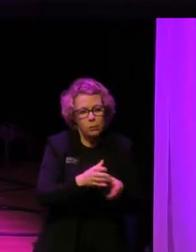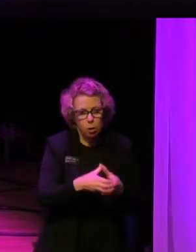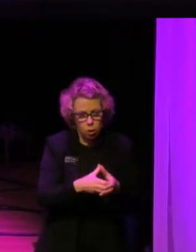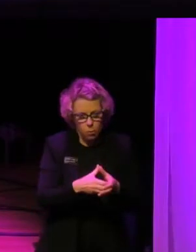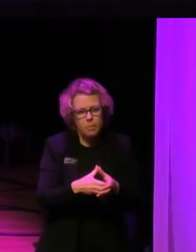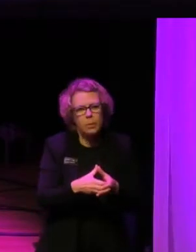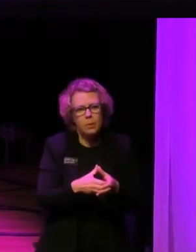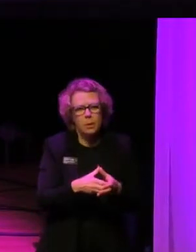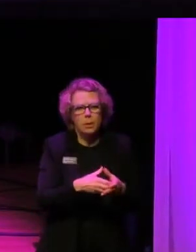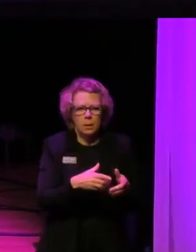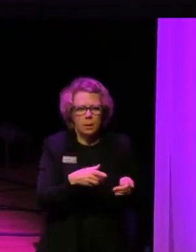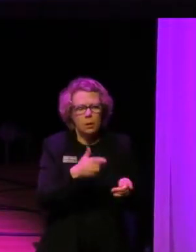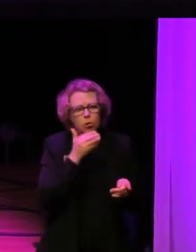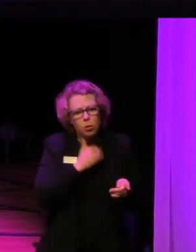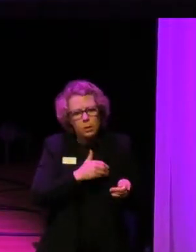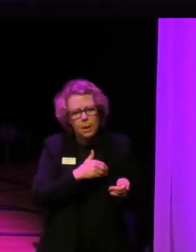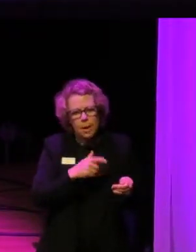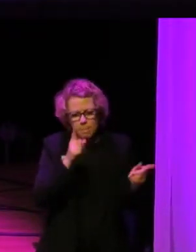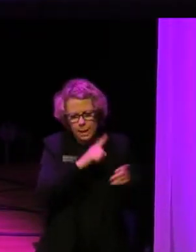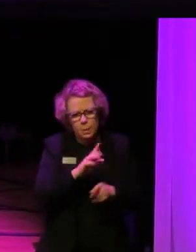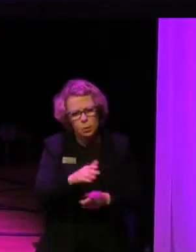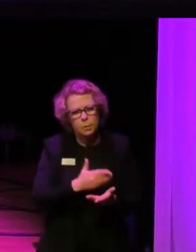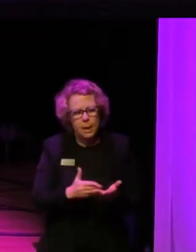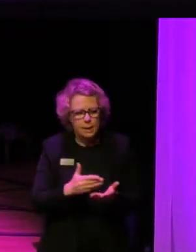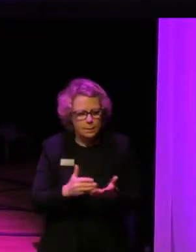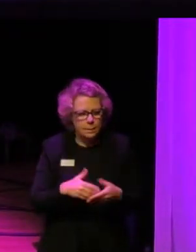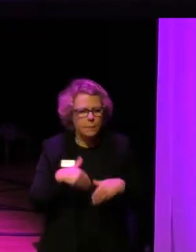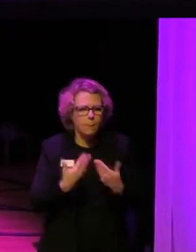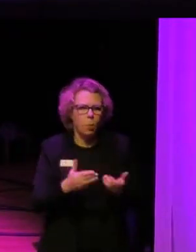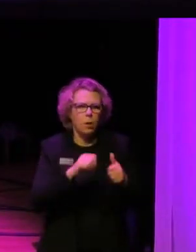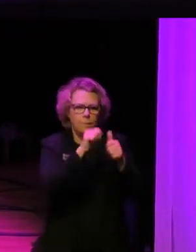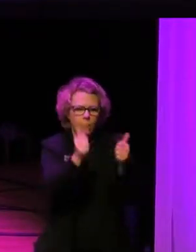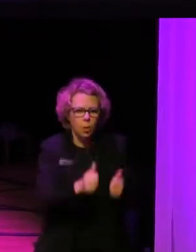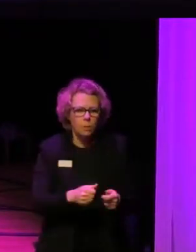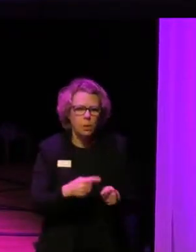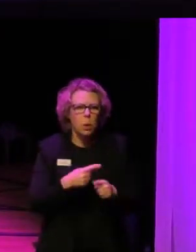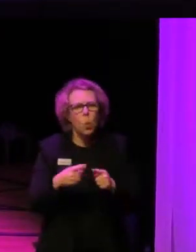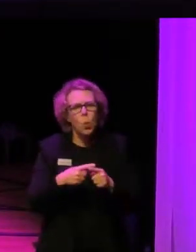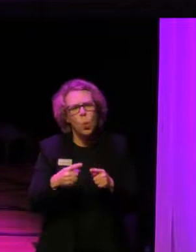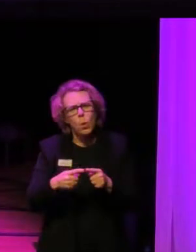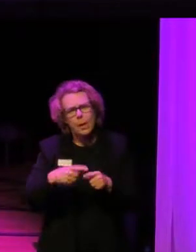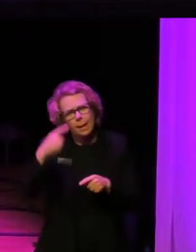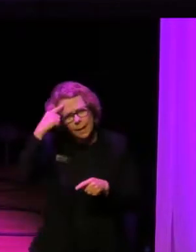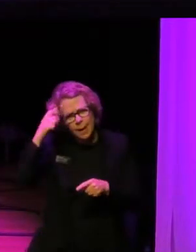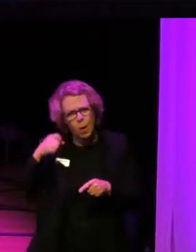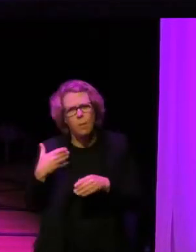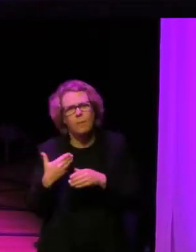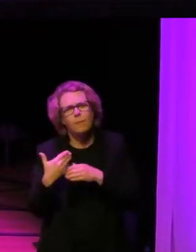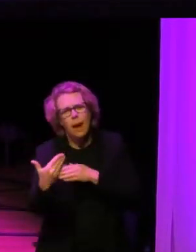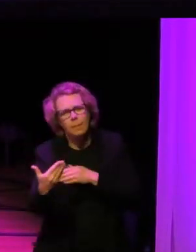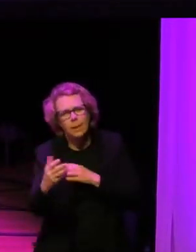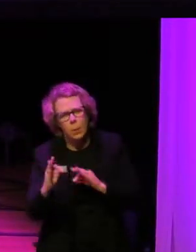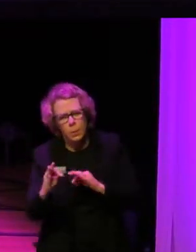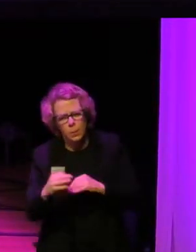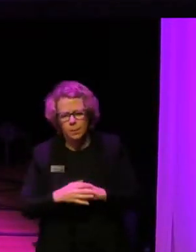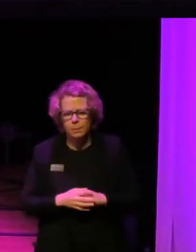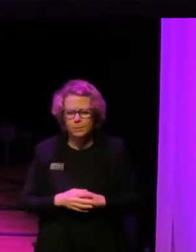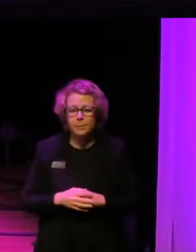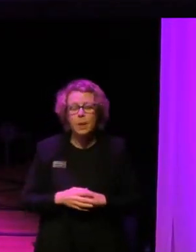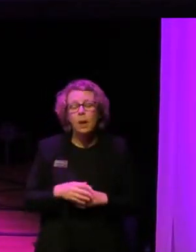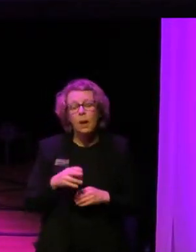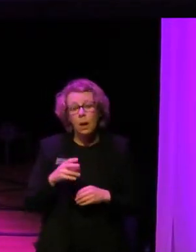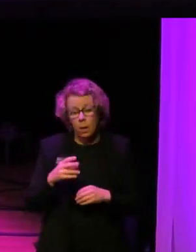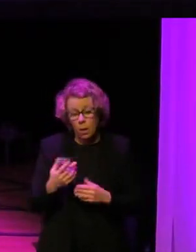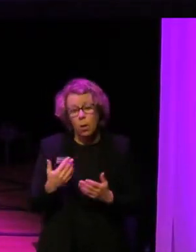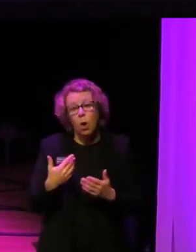projekt där unga människors berättelser får ta form, i detta fall tankar om framtiden. Och just framtiden